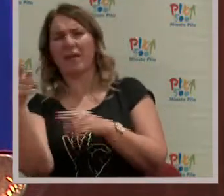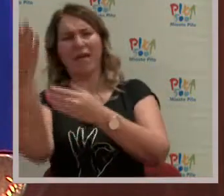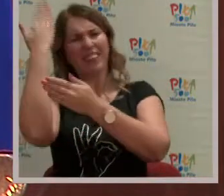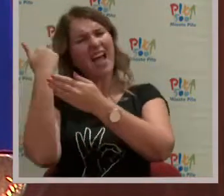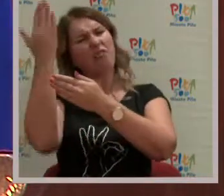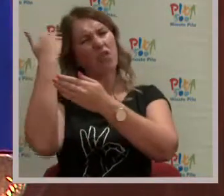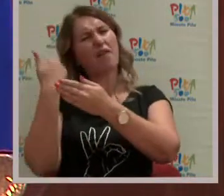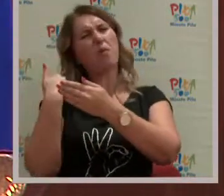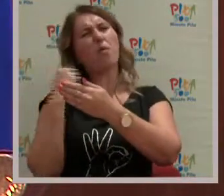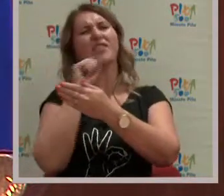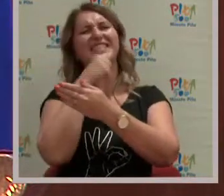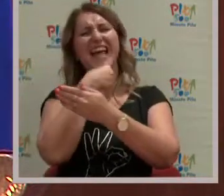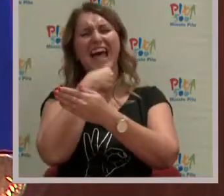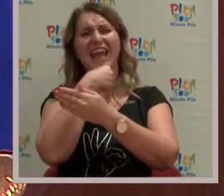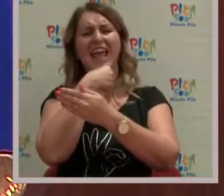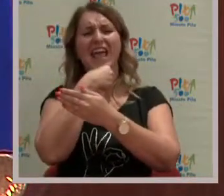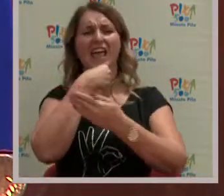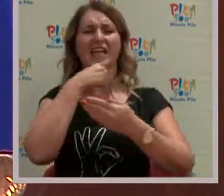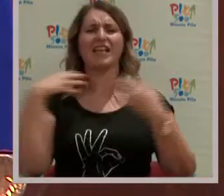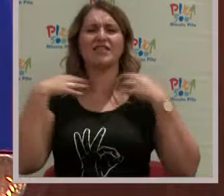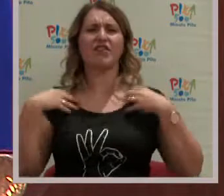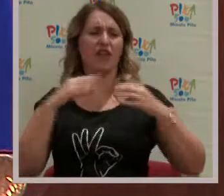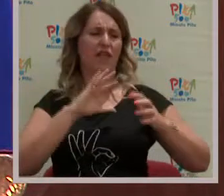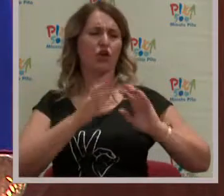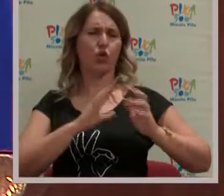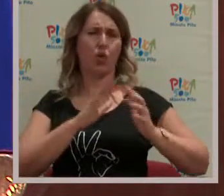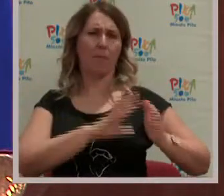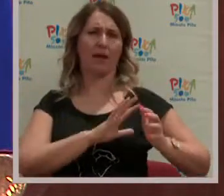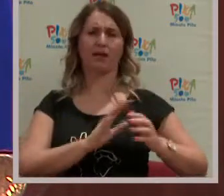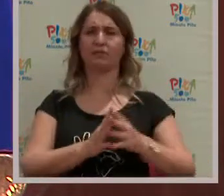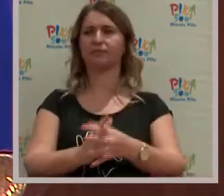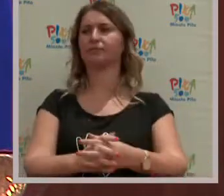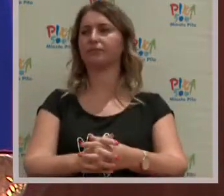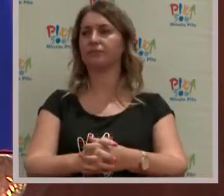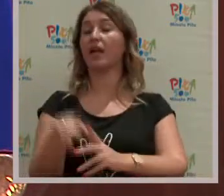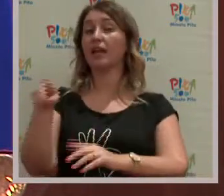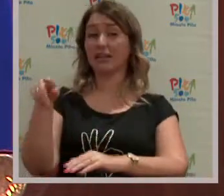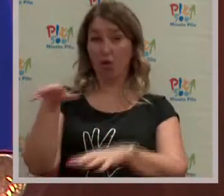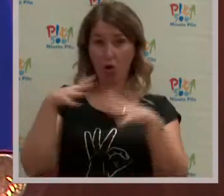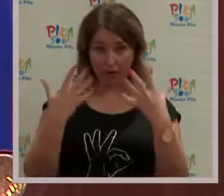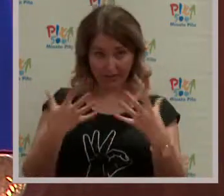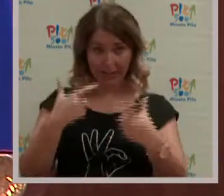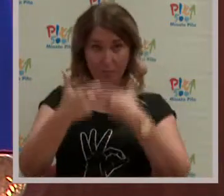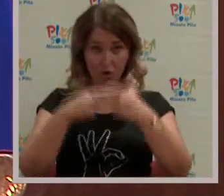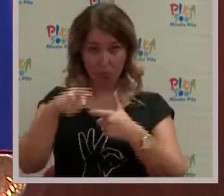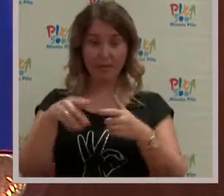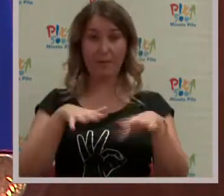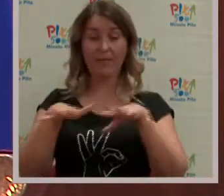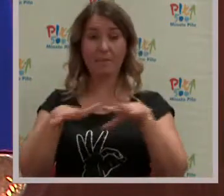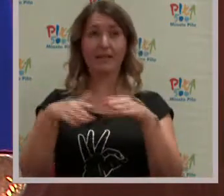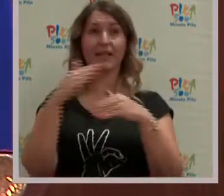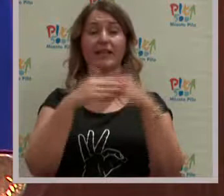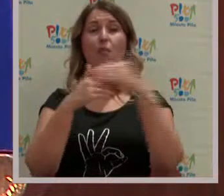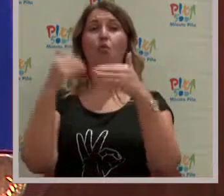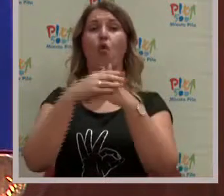schronisko dla zwierząt. Te tereny chcemy przeznaczyć w takim nadzwyczajnym trybie